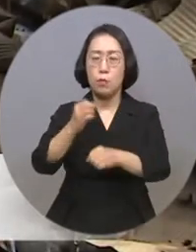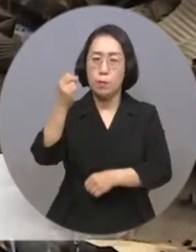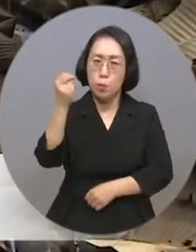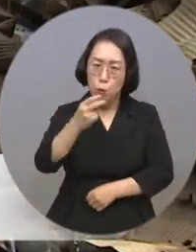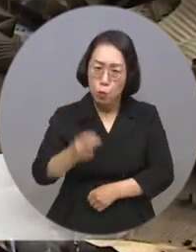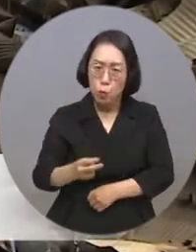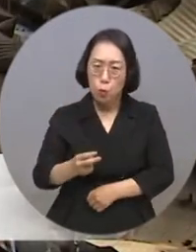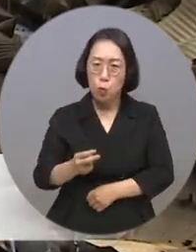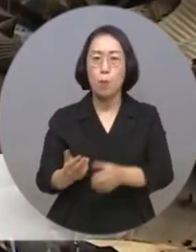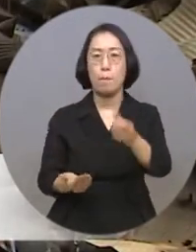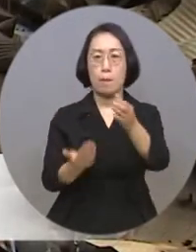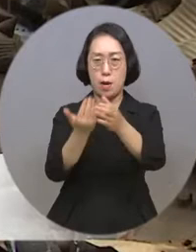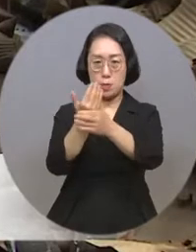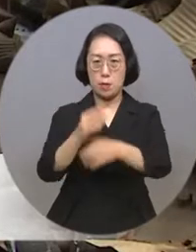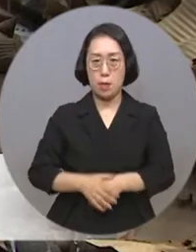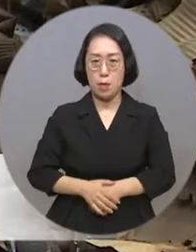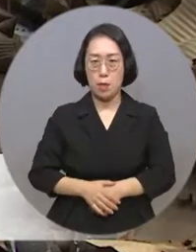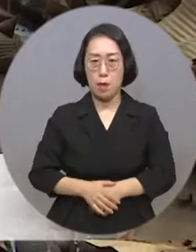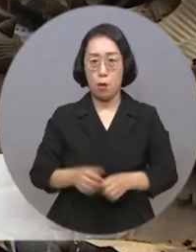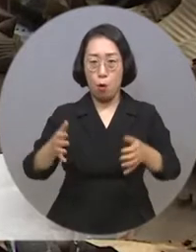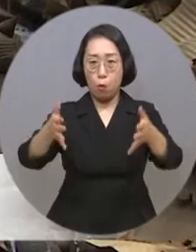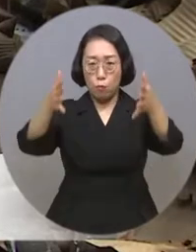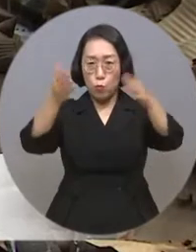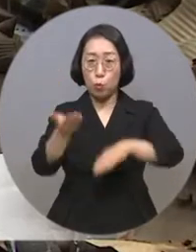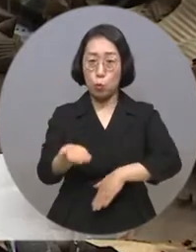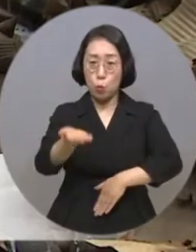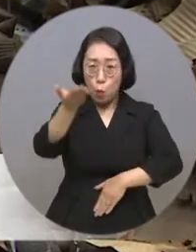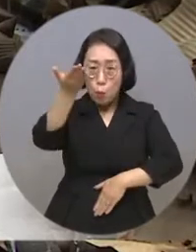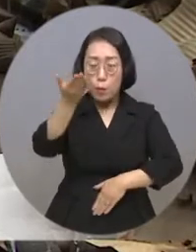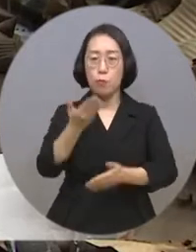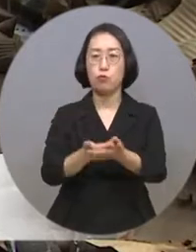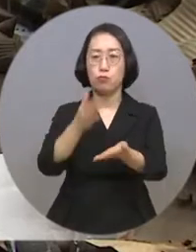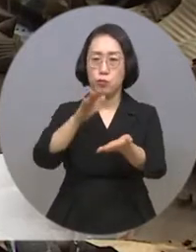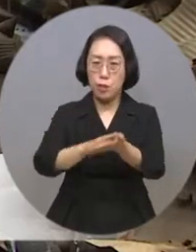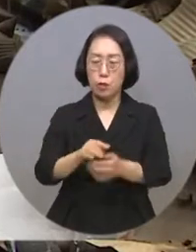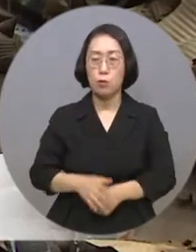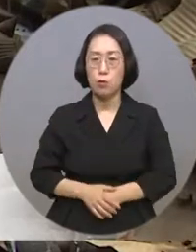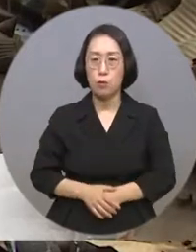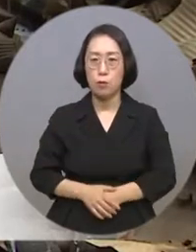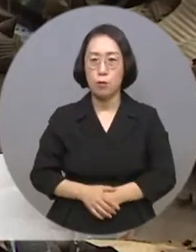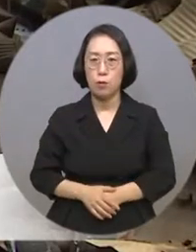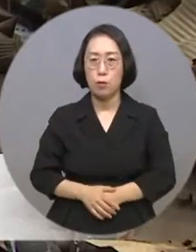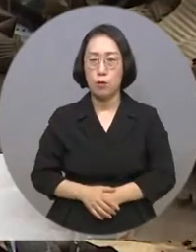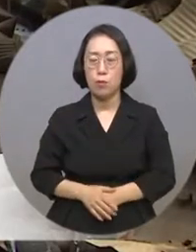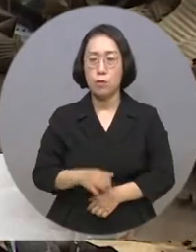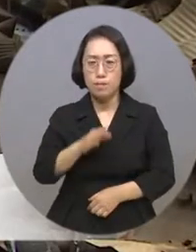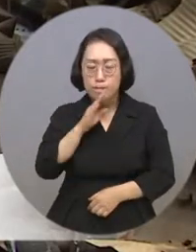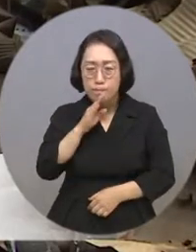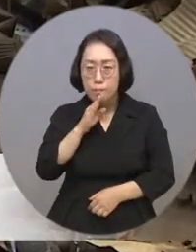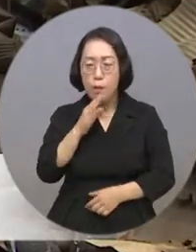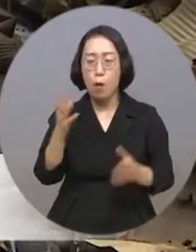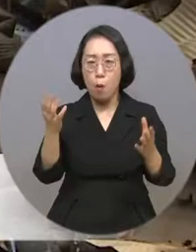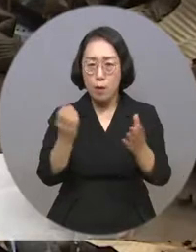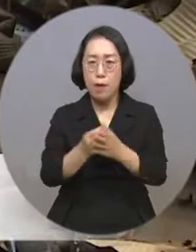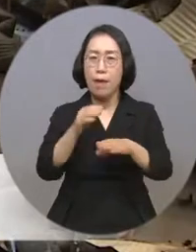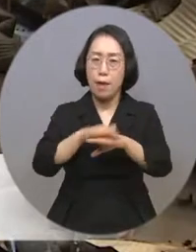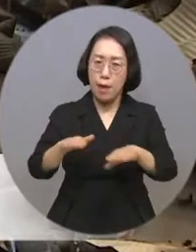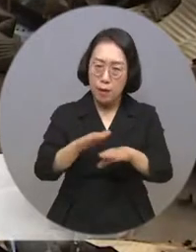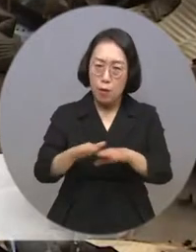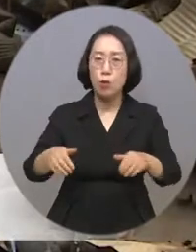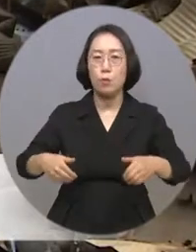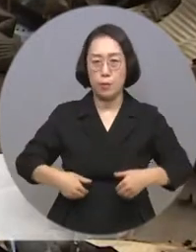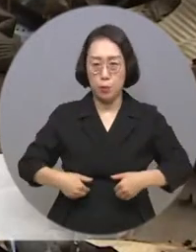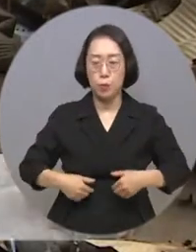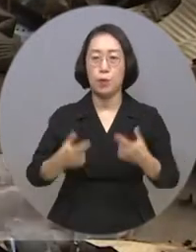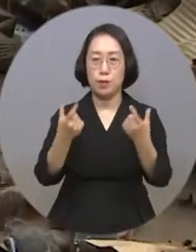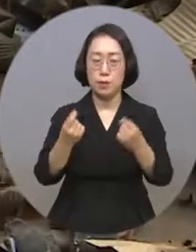저는 생각하거든요. 건물을 높여주시거나 네, 그런 방법으로 좀 장기적으로 원천적인 문제를 좀 해결했으면 하는